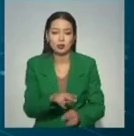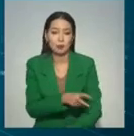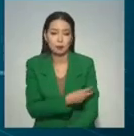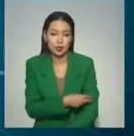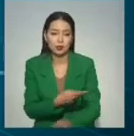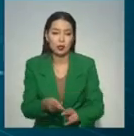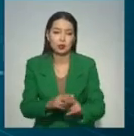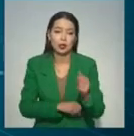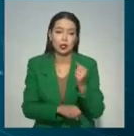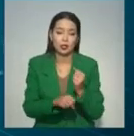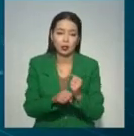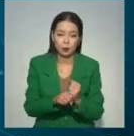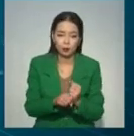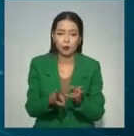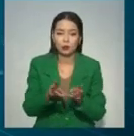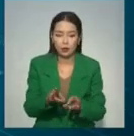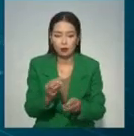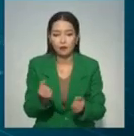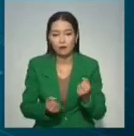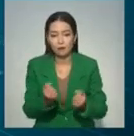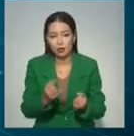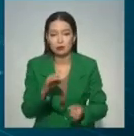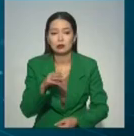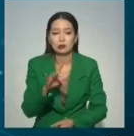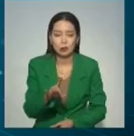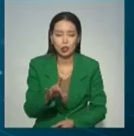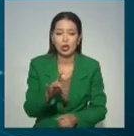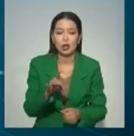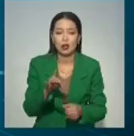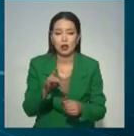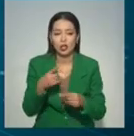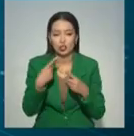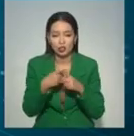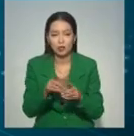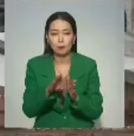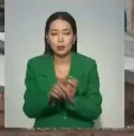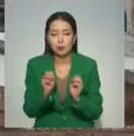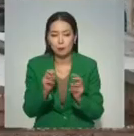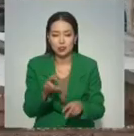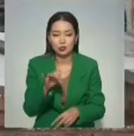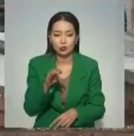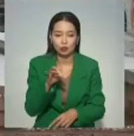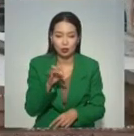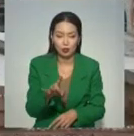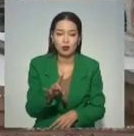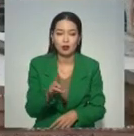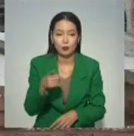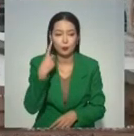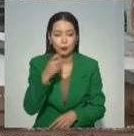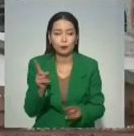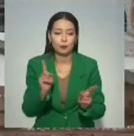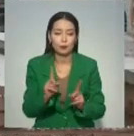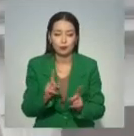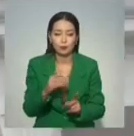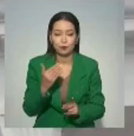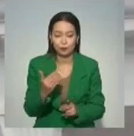как и работники котельной, водители, ИТР, инженера по технике безопасности. На «Миттал» спешат заверить,